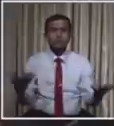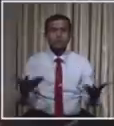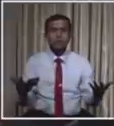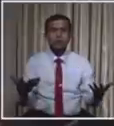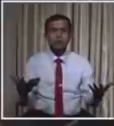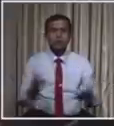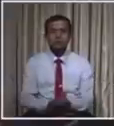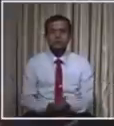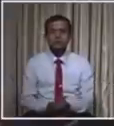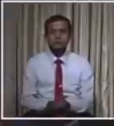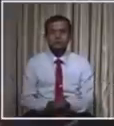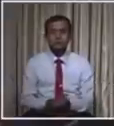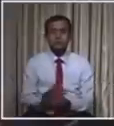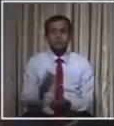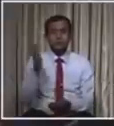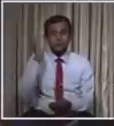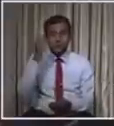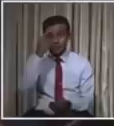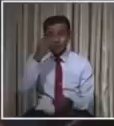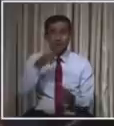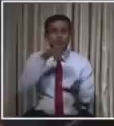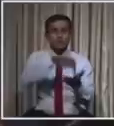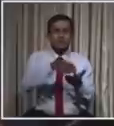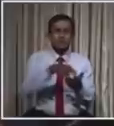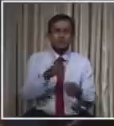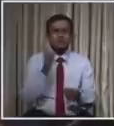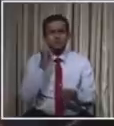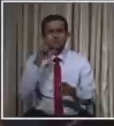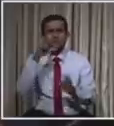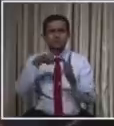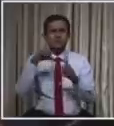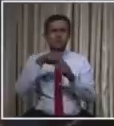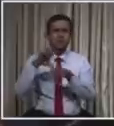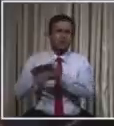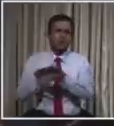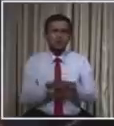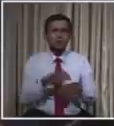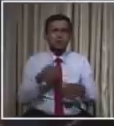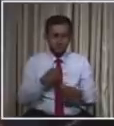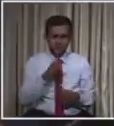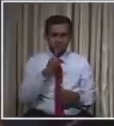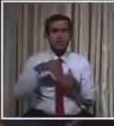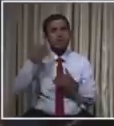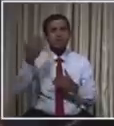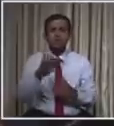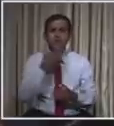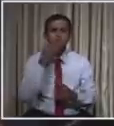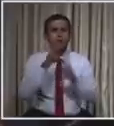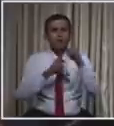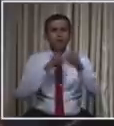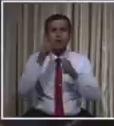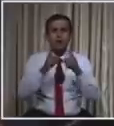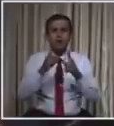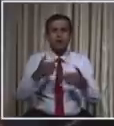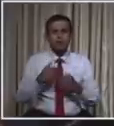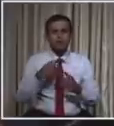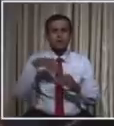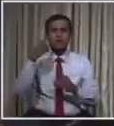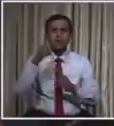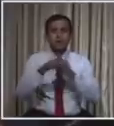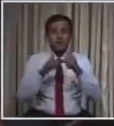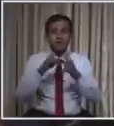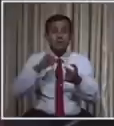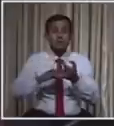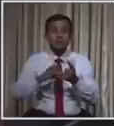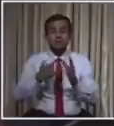තියෙනවා. ඒ වෙනුවට පියතුමන්ලා තැන් තැන් රස්තියාදු කරනවා CID එකේ අපිටත් කියනවා එළියට බහලා පුළුවන් නම් කතා කරන්න කියලා. අපි කතා කරන්න සරත්